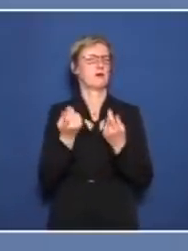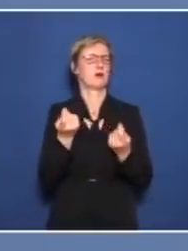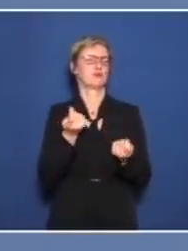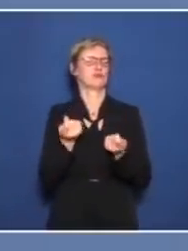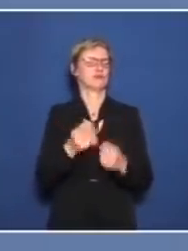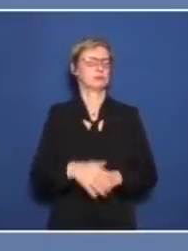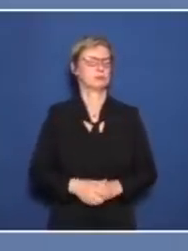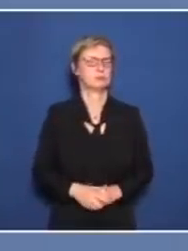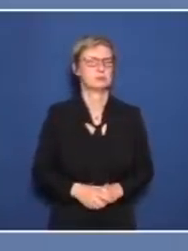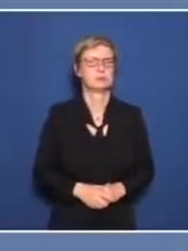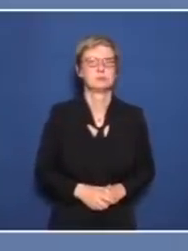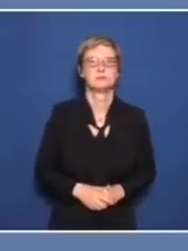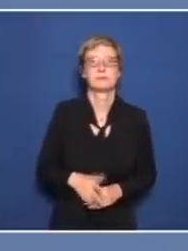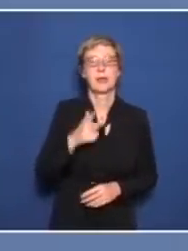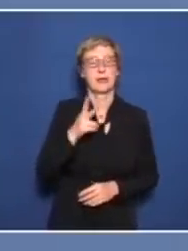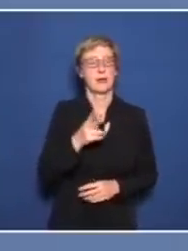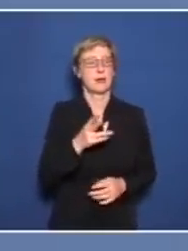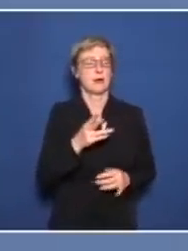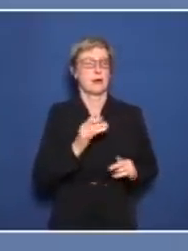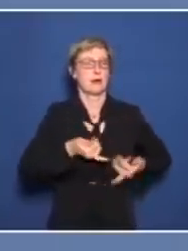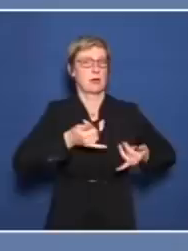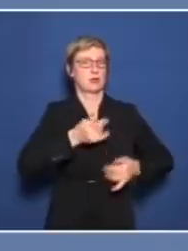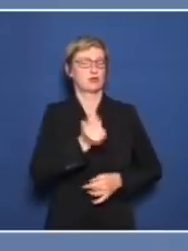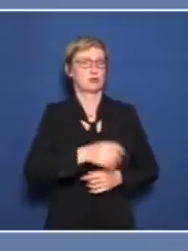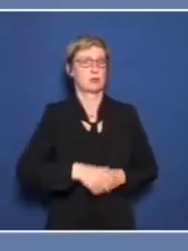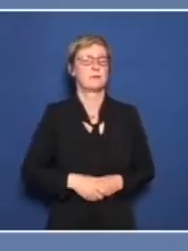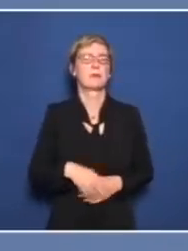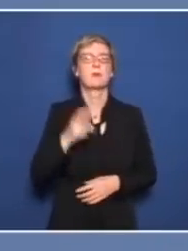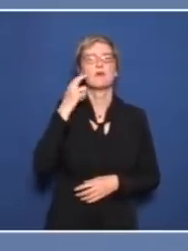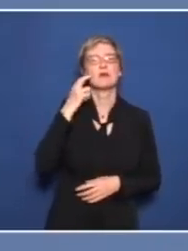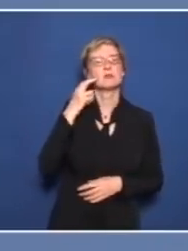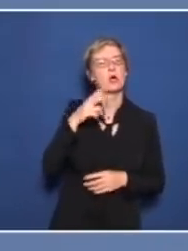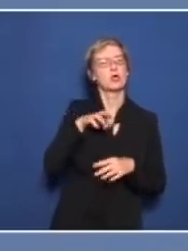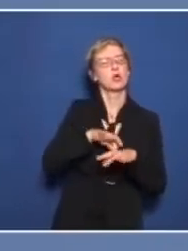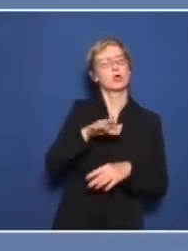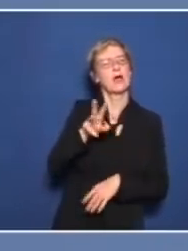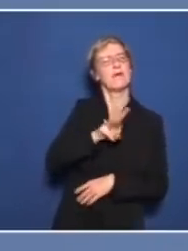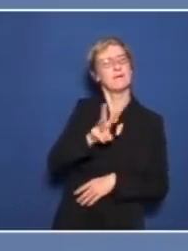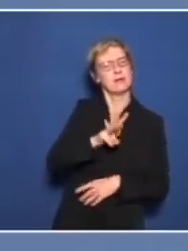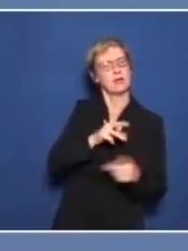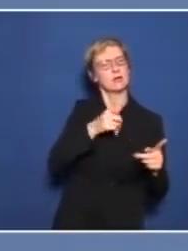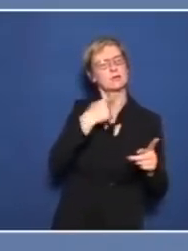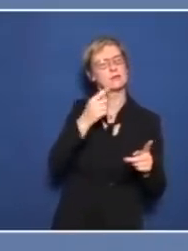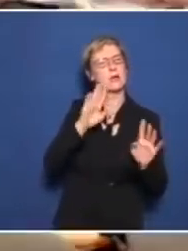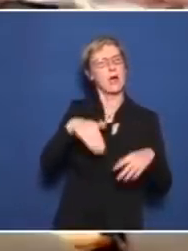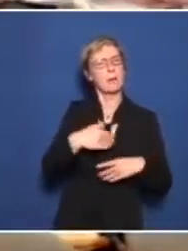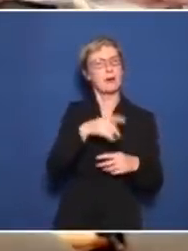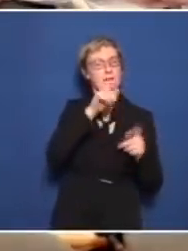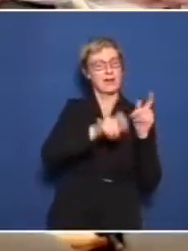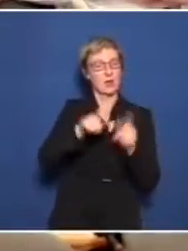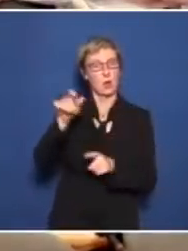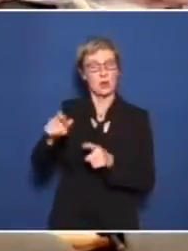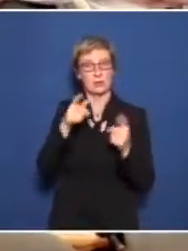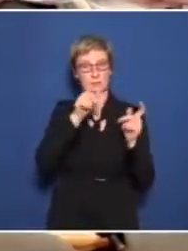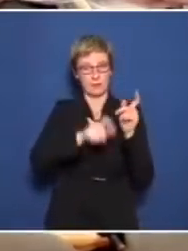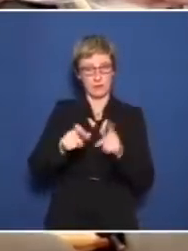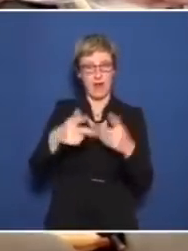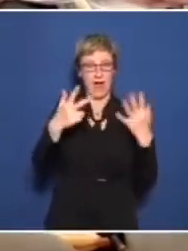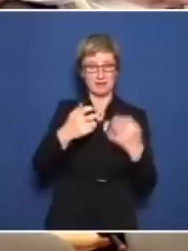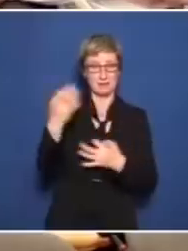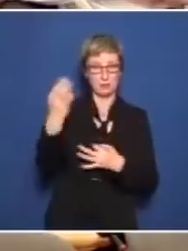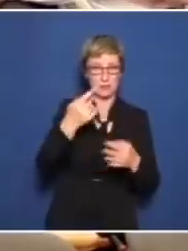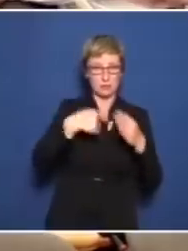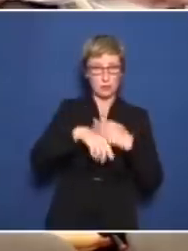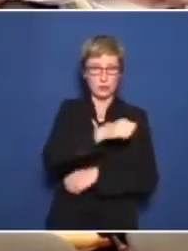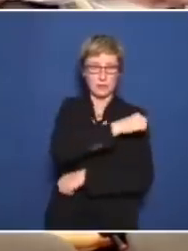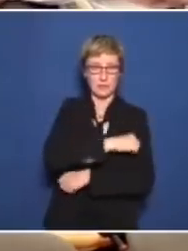Herr Reitschuster. Herr Professor Dr. Wieler, Sie sagten, ab 80% Durchimpfung kann man die Maßnahmen zurückfahren.